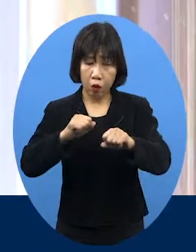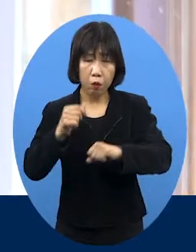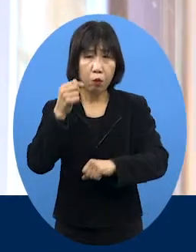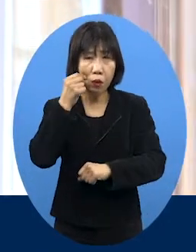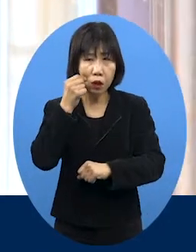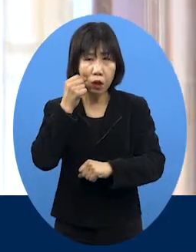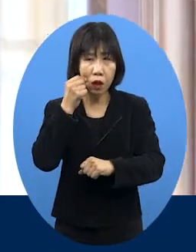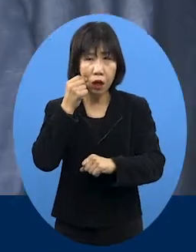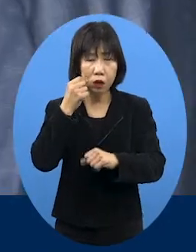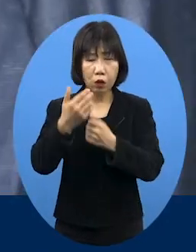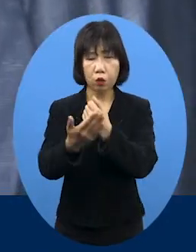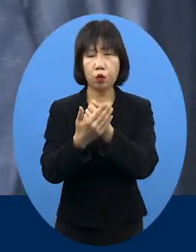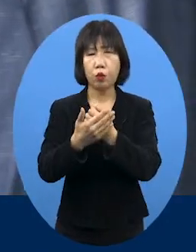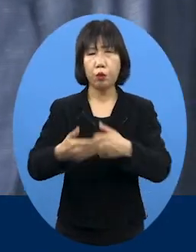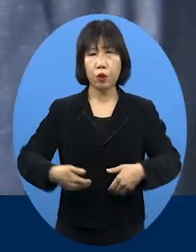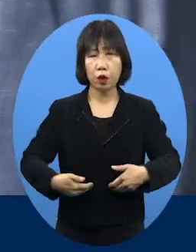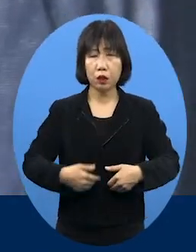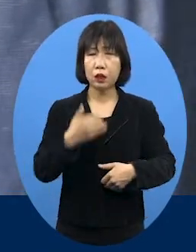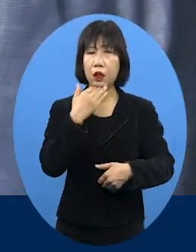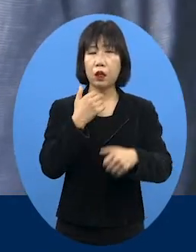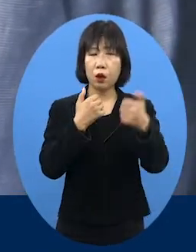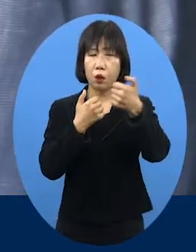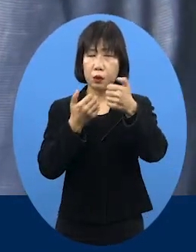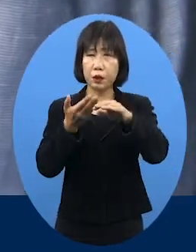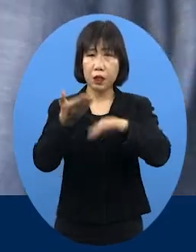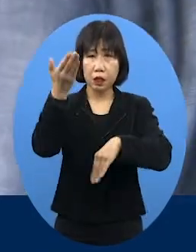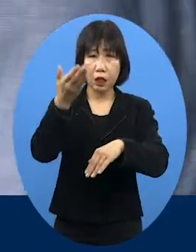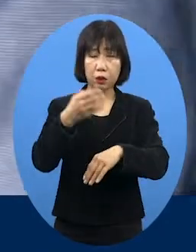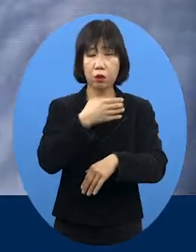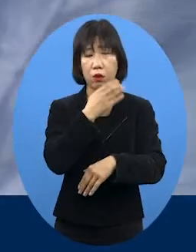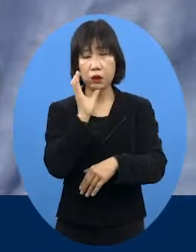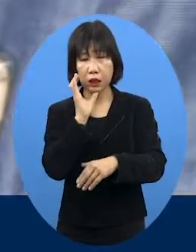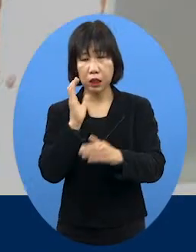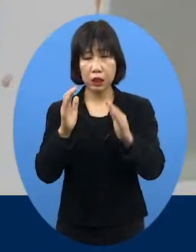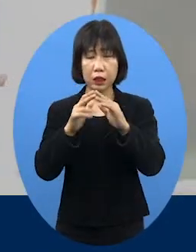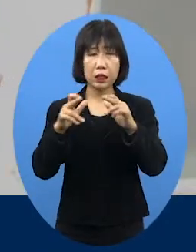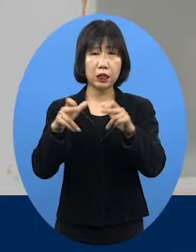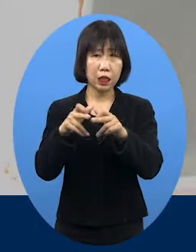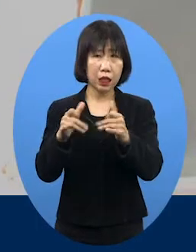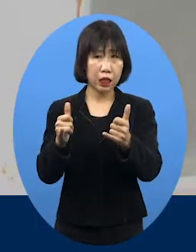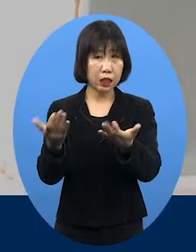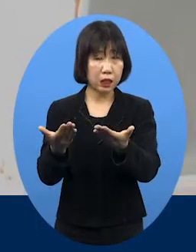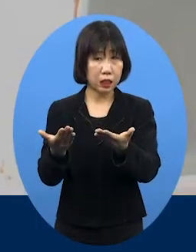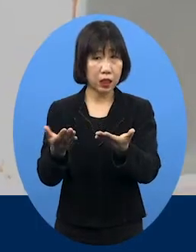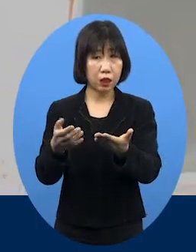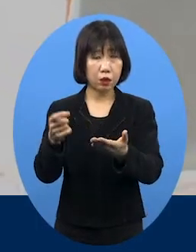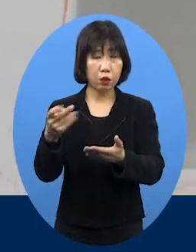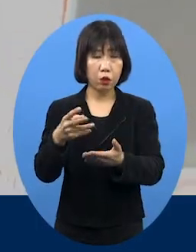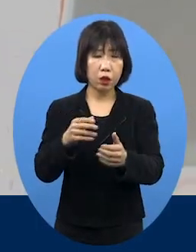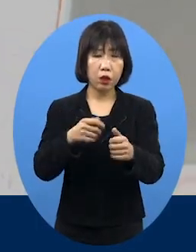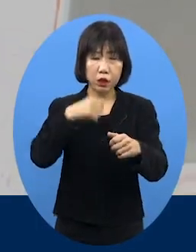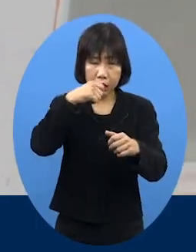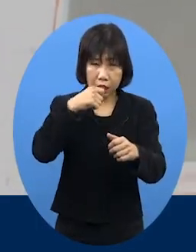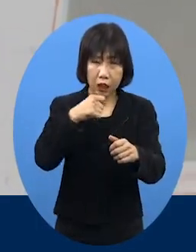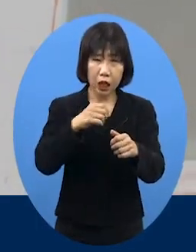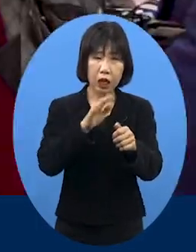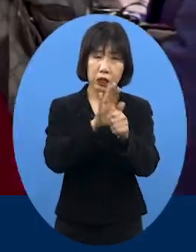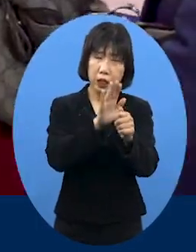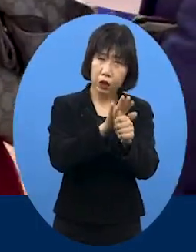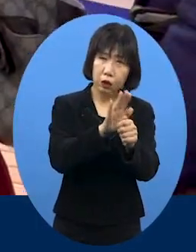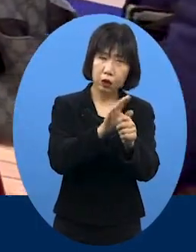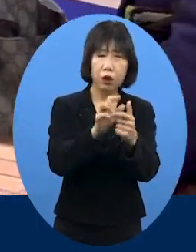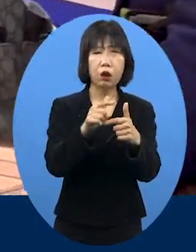힘든 만 50세 이상 중장년 어르신 및 장애인 가구 등의 일시 제가 식사 지원 등의 돌봄 서비스를